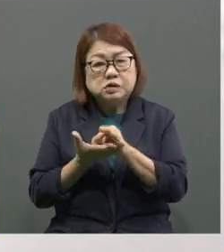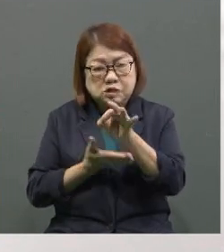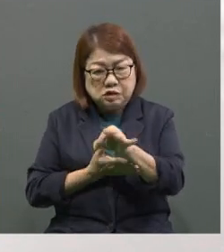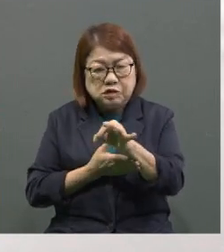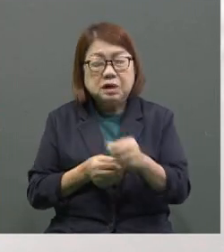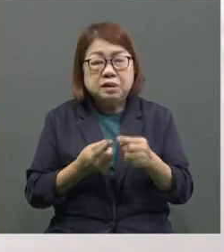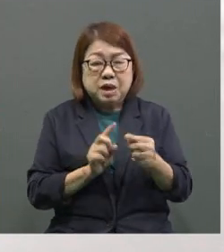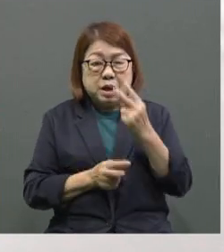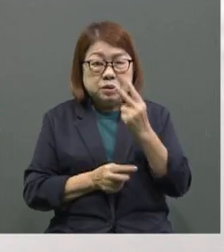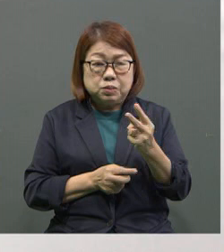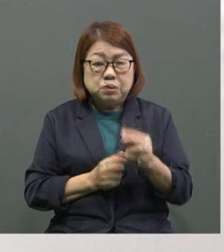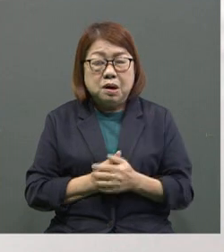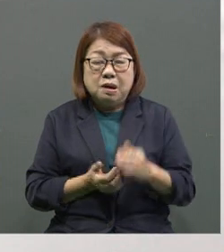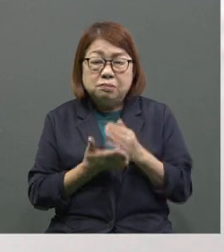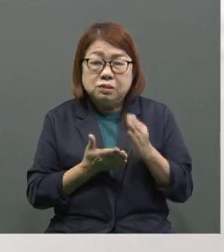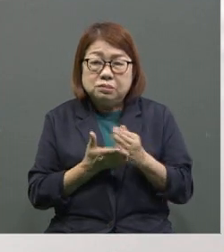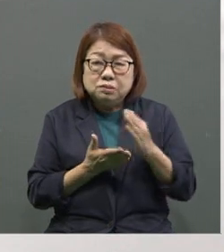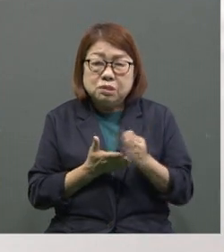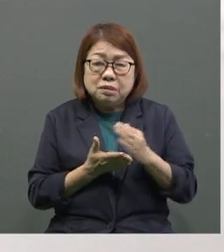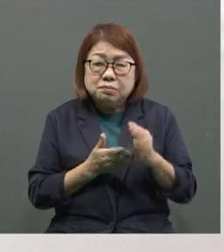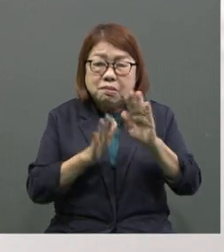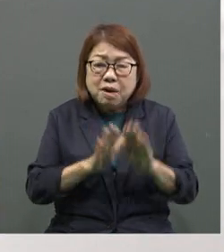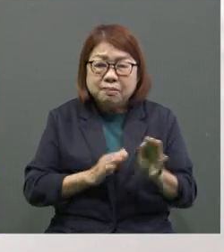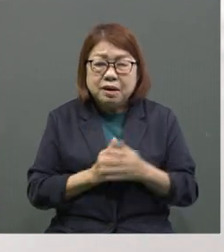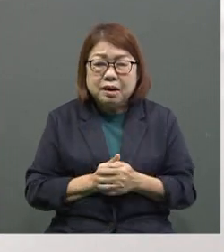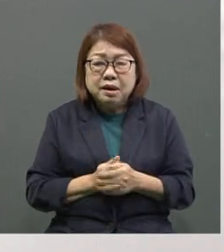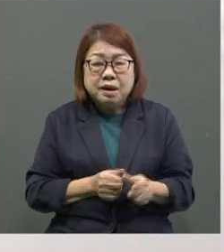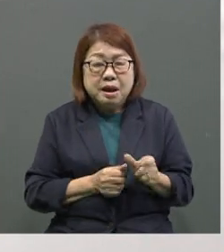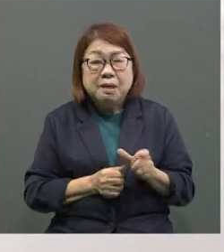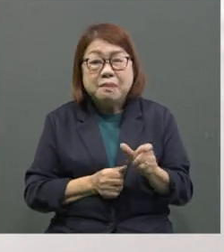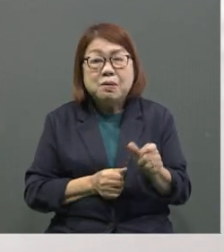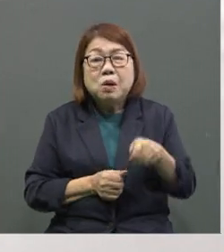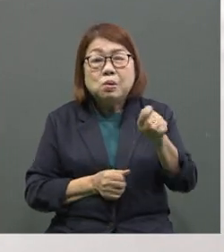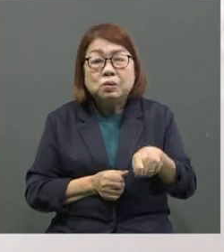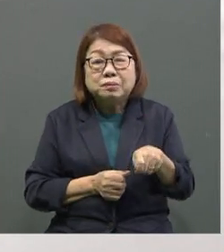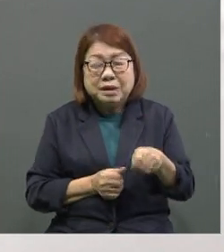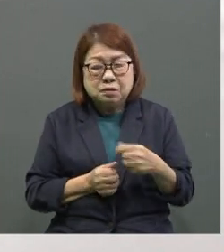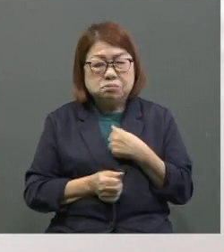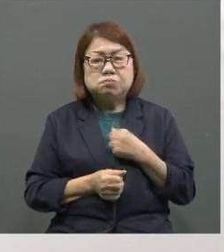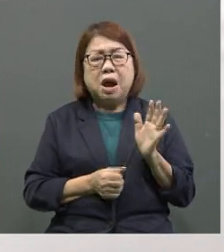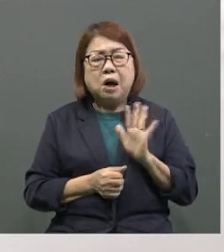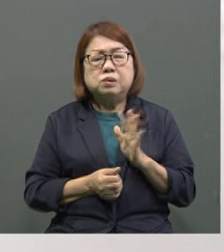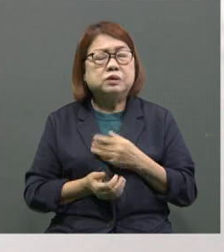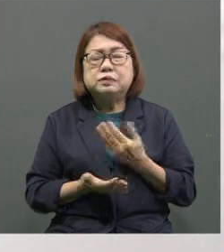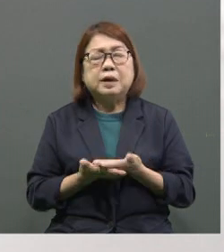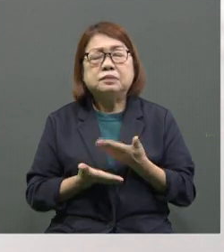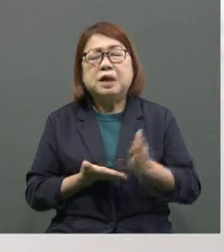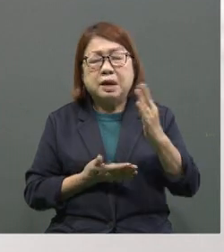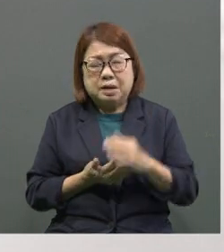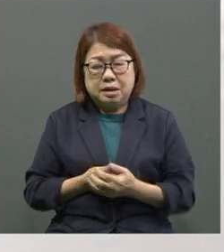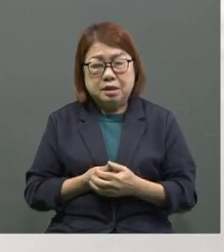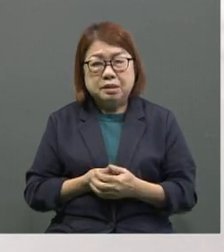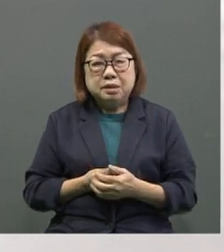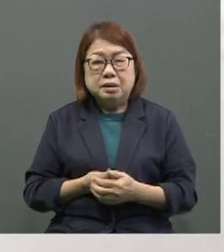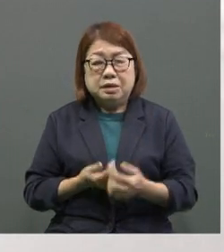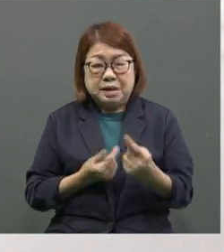ว่าถ้าเป็นการผ่อนชำระบัตรอันนี้ก็คือเราเราไม่ได้จัผ่อนชำระบัตรอยู่แล้วนั้นเป็นจ่ายเต็มแต่คิดเฉพาะ